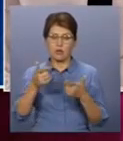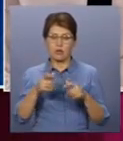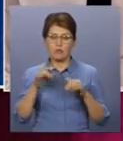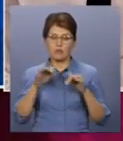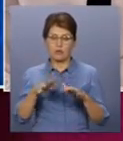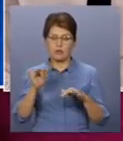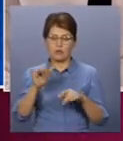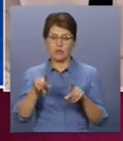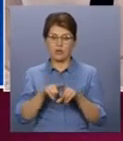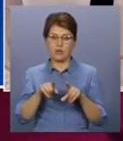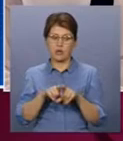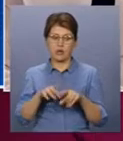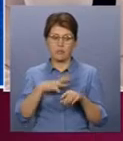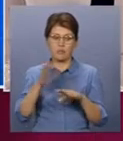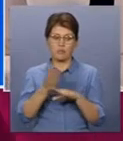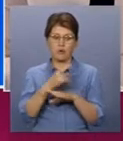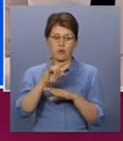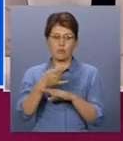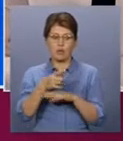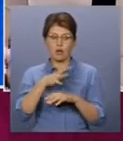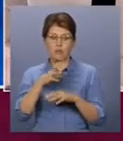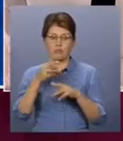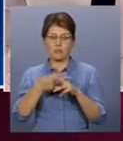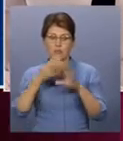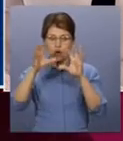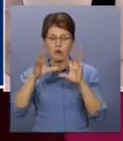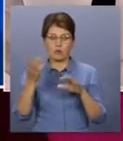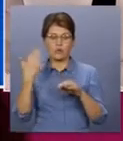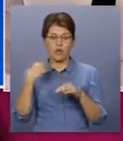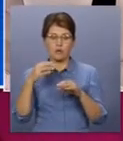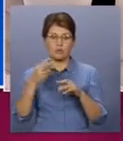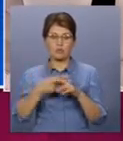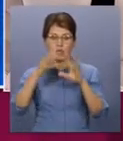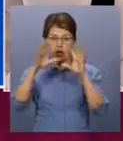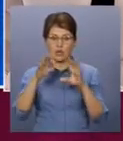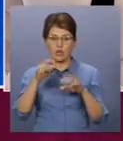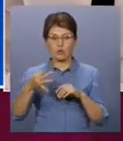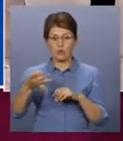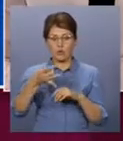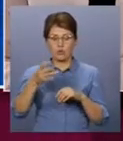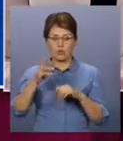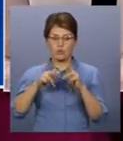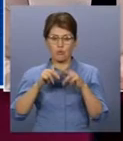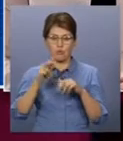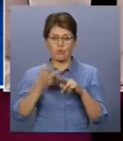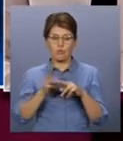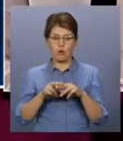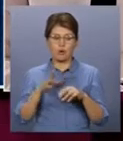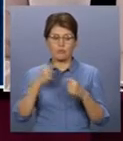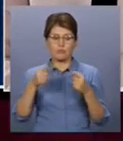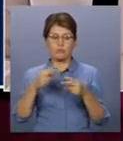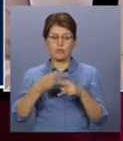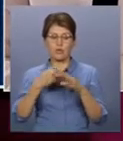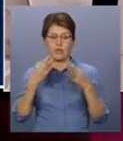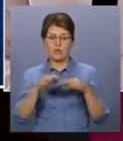деле, объяснили эксперты, снесенные киоски нелегальные. В свое время их незаконно установили в Алатауском районе. Торговали здесь без